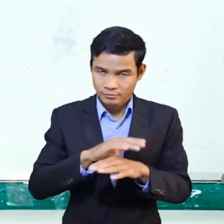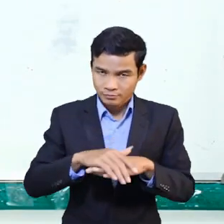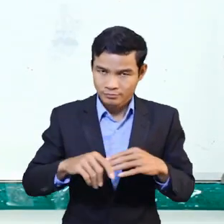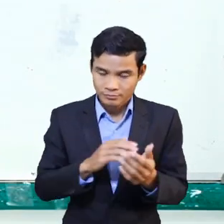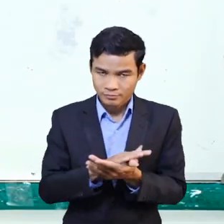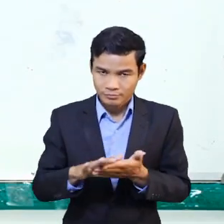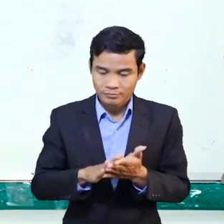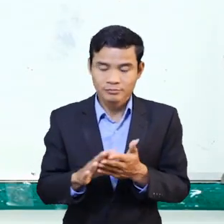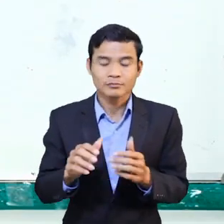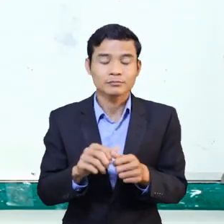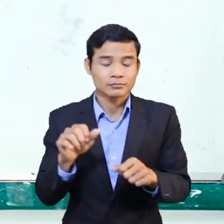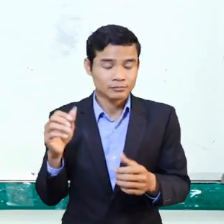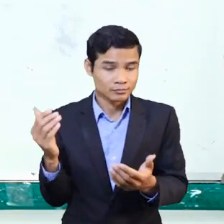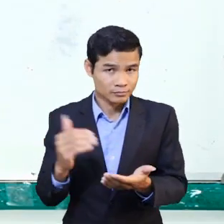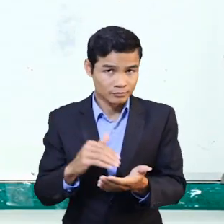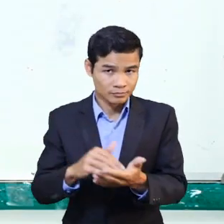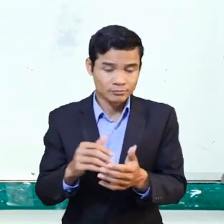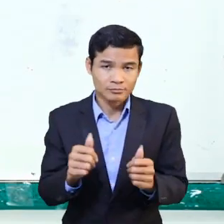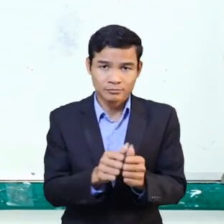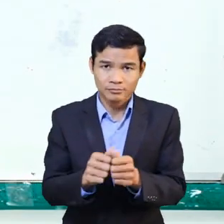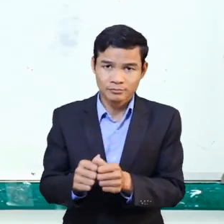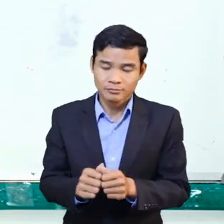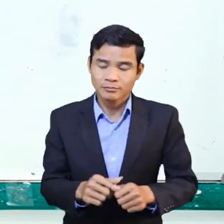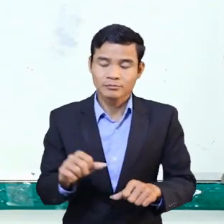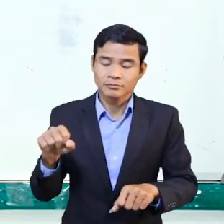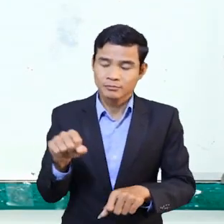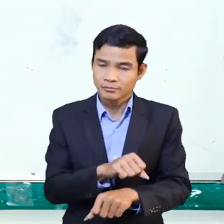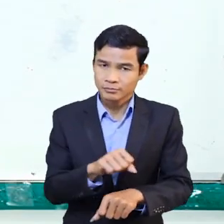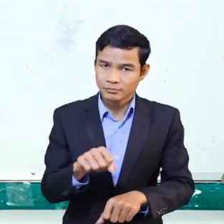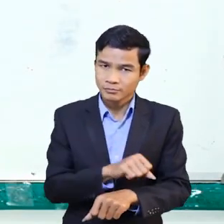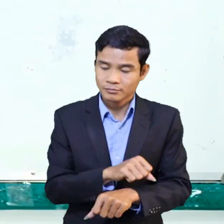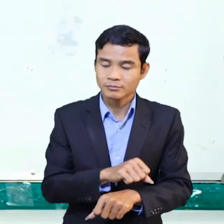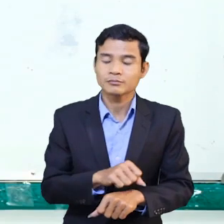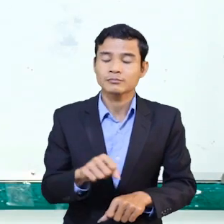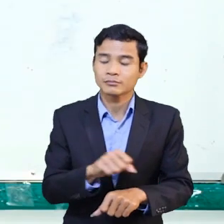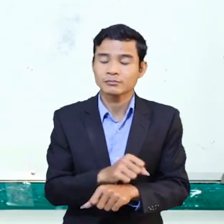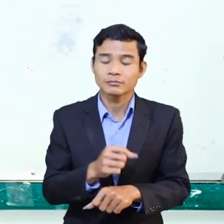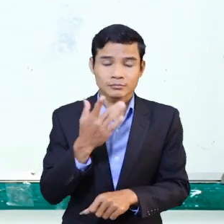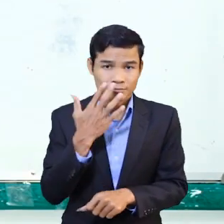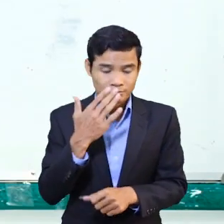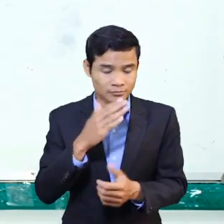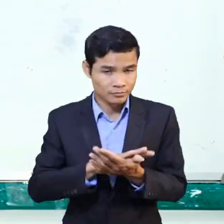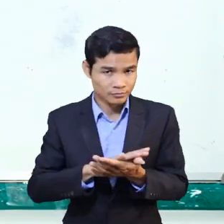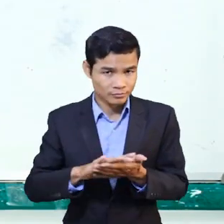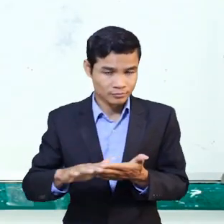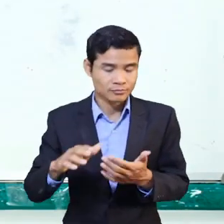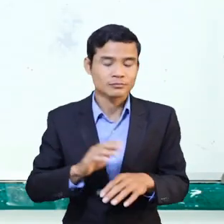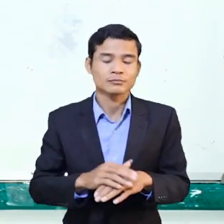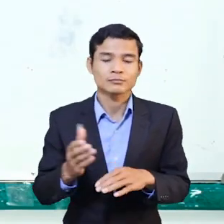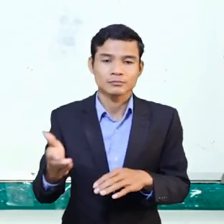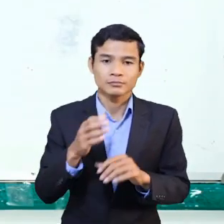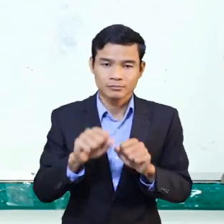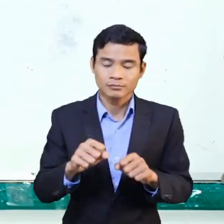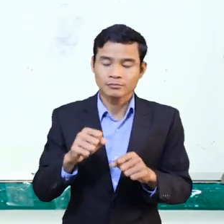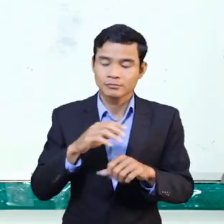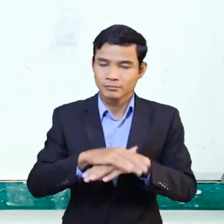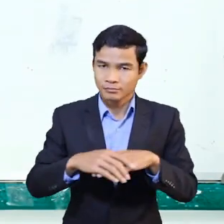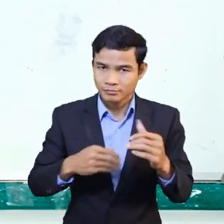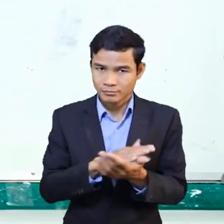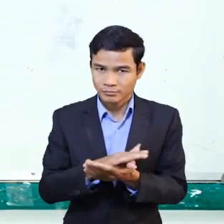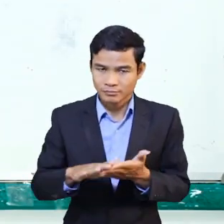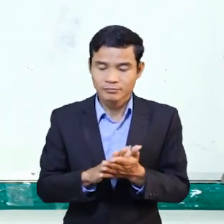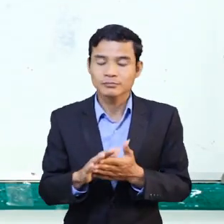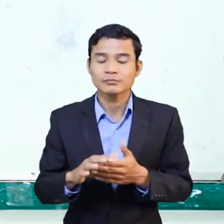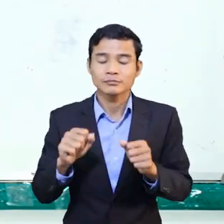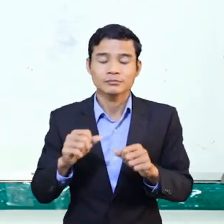ạc. Chà, ở bàn nhấc nhòm nè con. Chà, chì muối. Chà, xà bú nâng tực xà. Chà, rứa có dương ai liêng đáy chì muối ăn